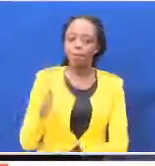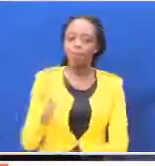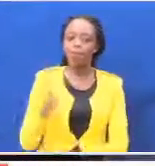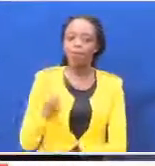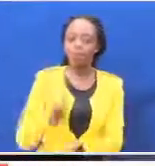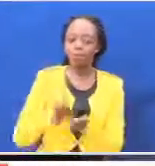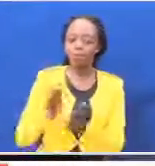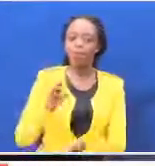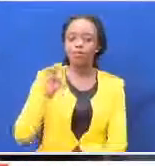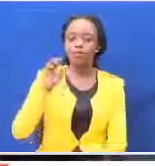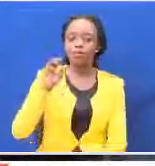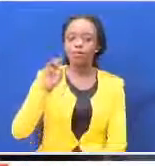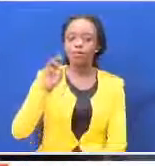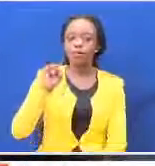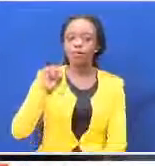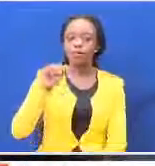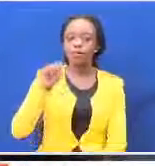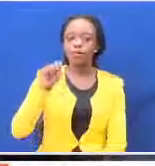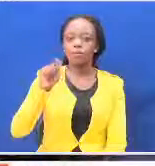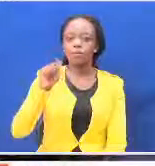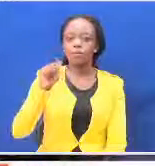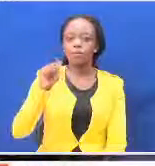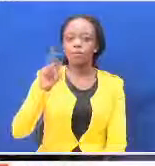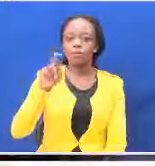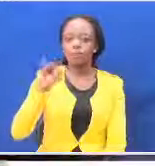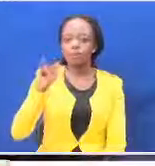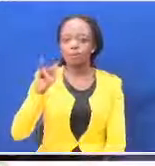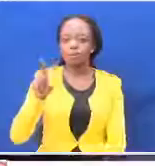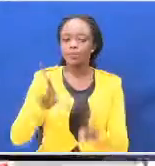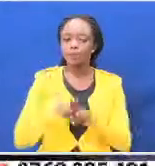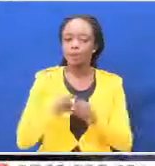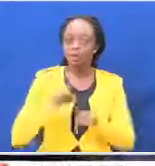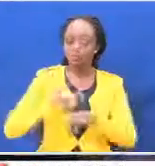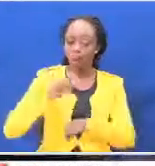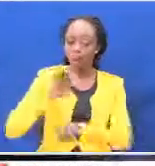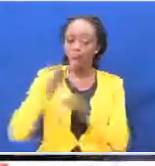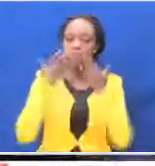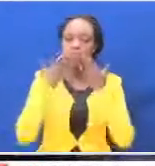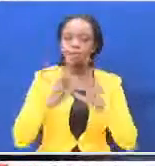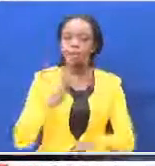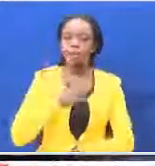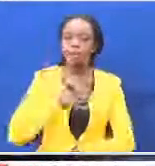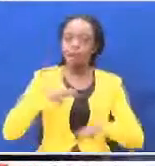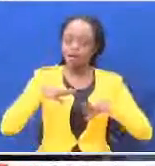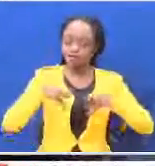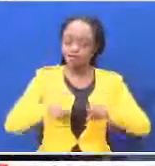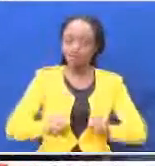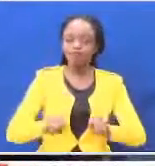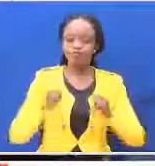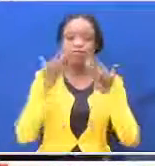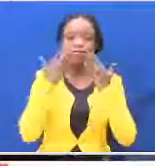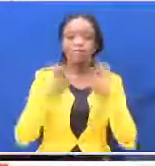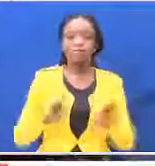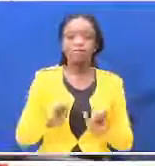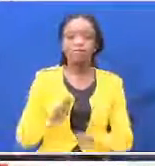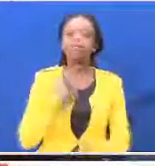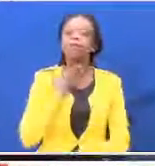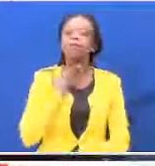kule. Na yeye pia ametolewa mambo yake imekwisha, sasa mimi ndio nashikilia.